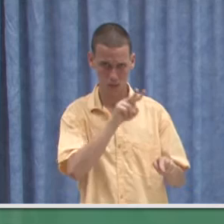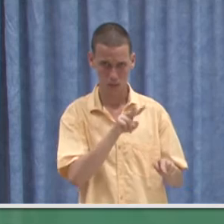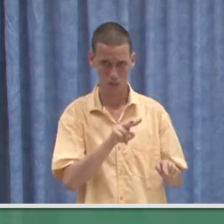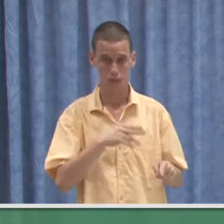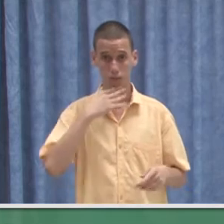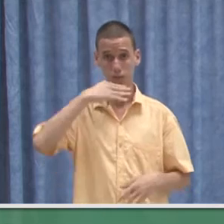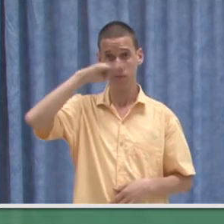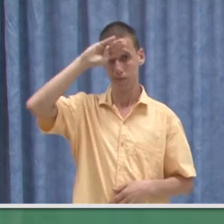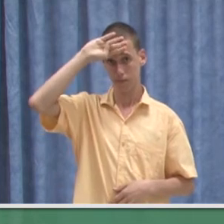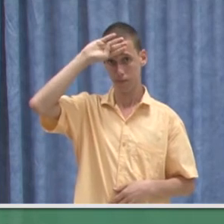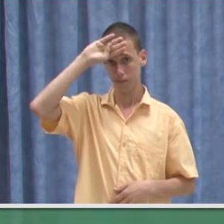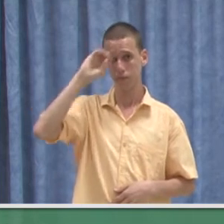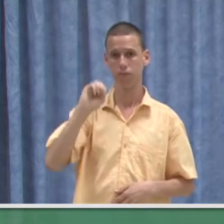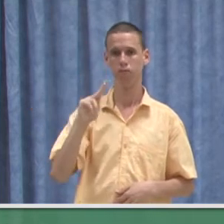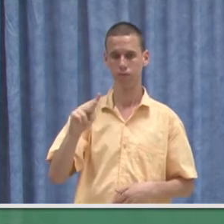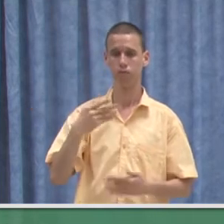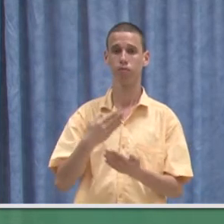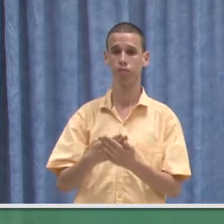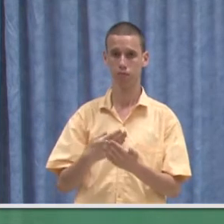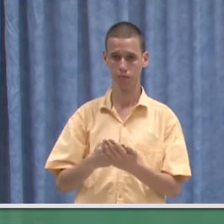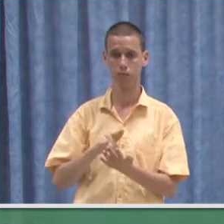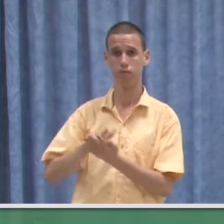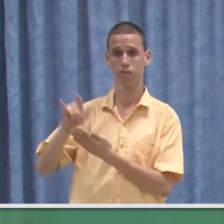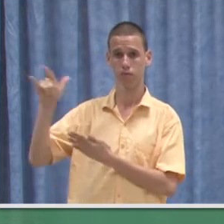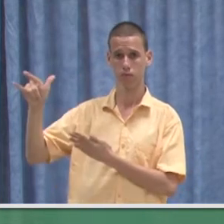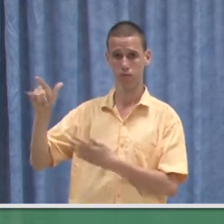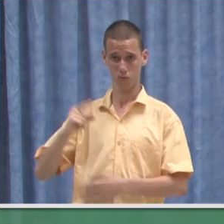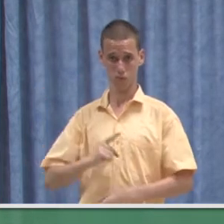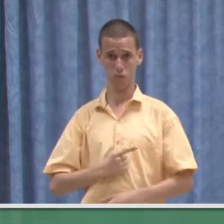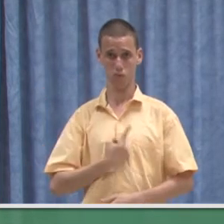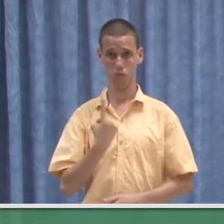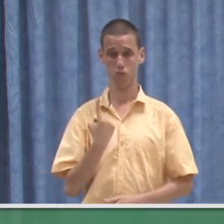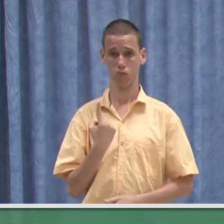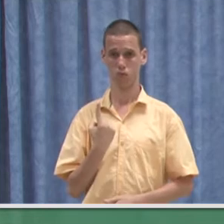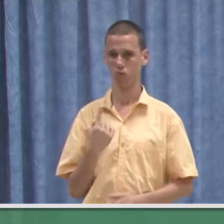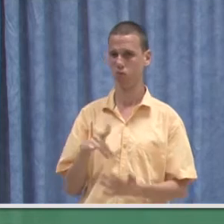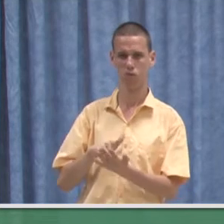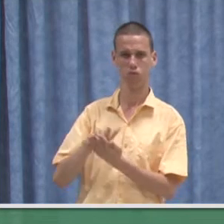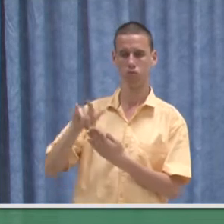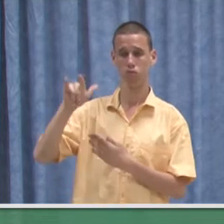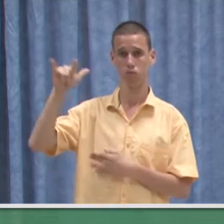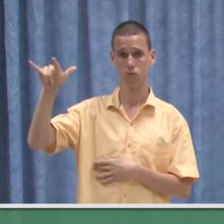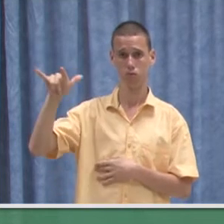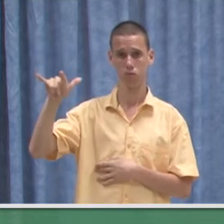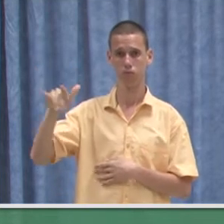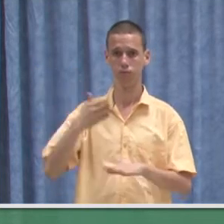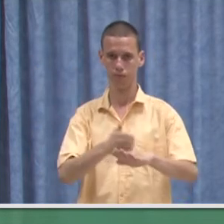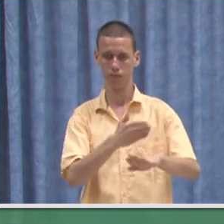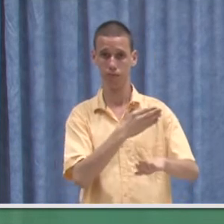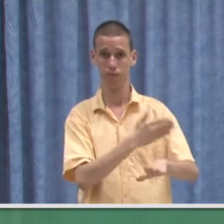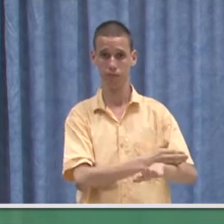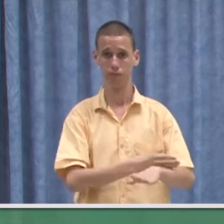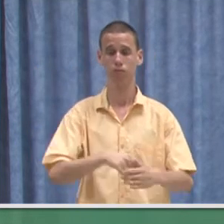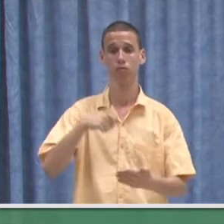ça y a l'exception, est différent. Mais si vous décidez pour une raison où il y a tout besoin de travel, pour ça moins un, vous